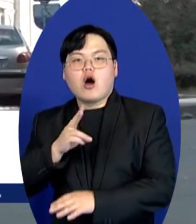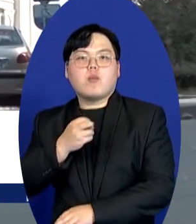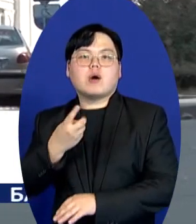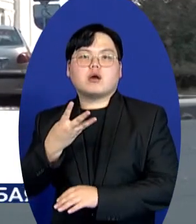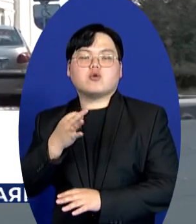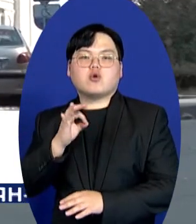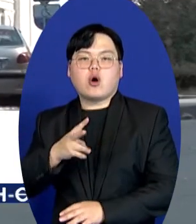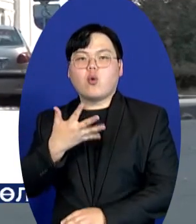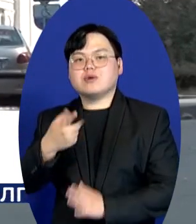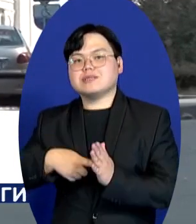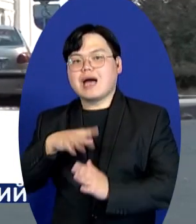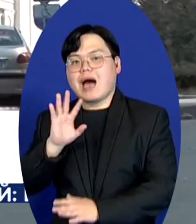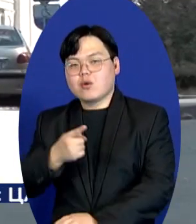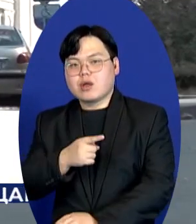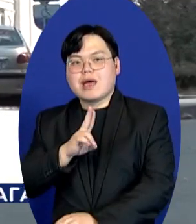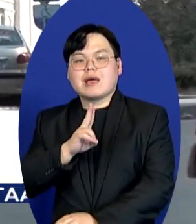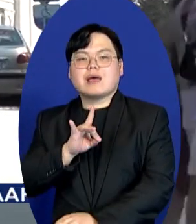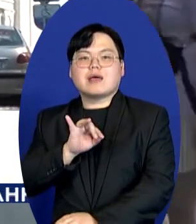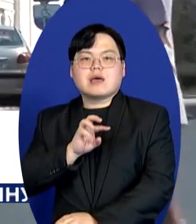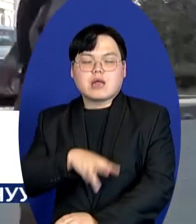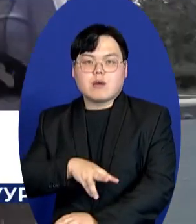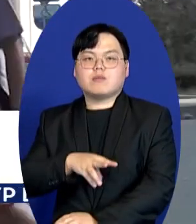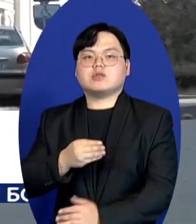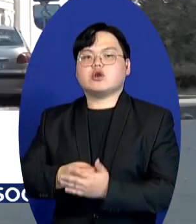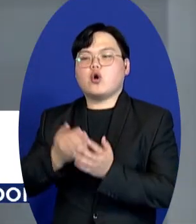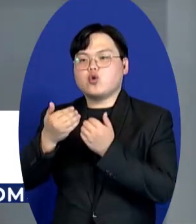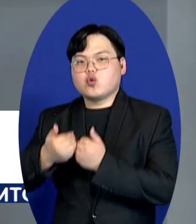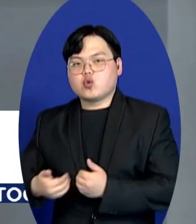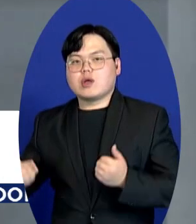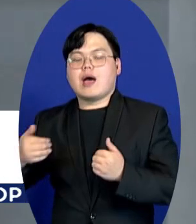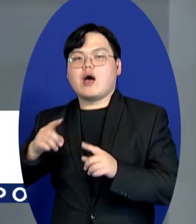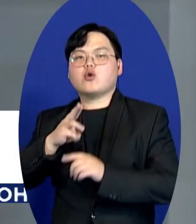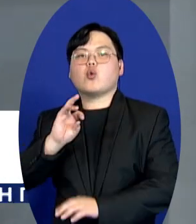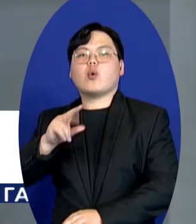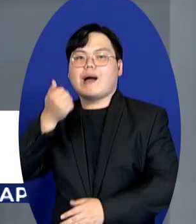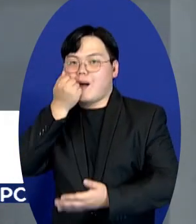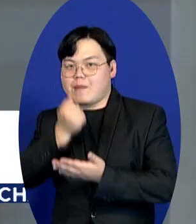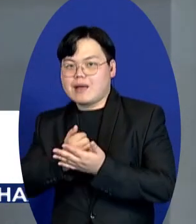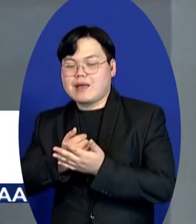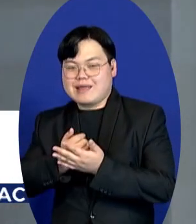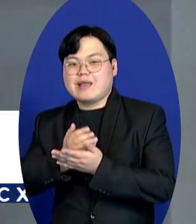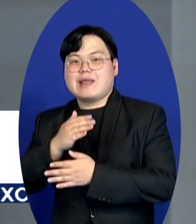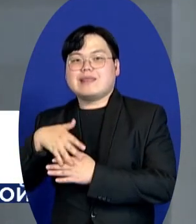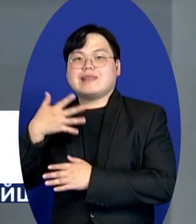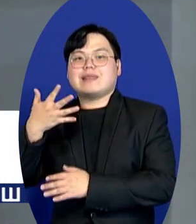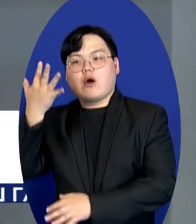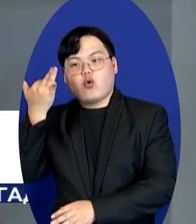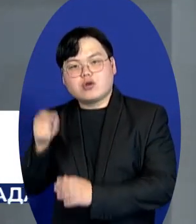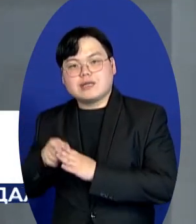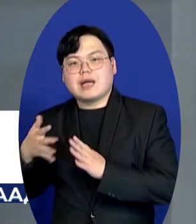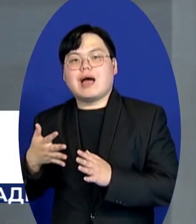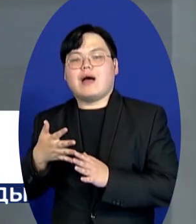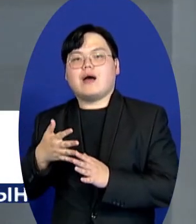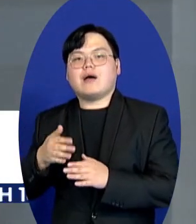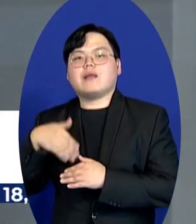оны 3 сарын 11-нд Кремль болон Севастополь хот тусгаар тогтнолын тунхаг батлсан байдаг. Үүнээс 5 хоногийн дараа 3 сарын 16-ны өдөр